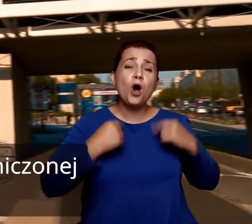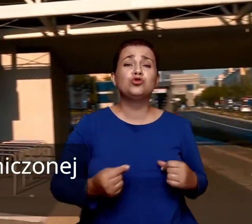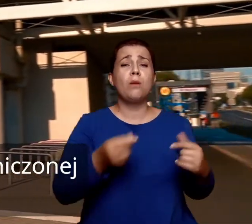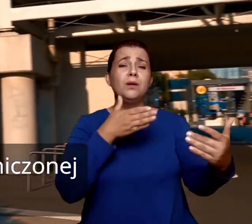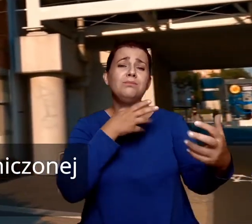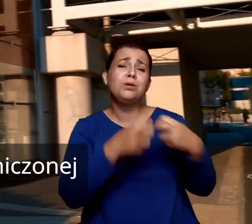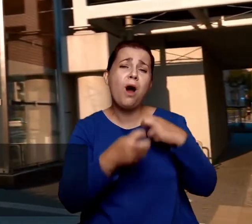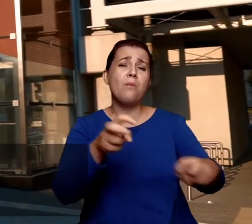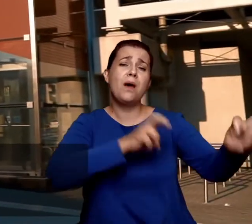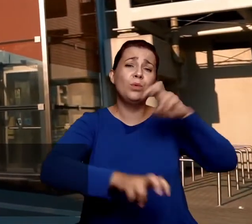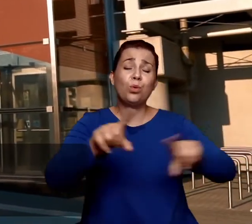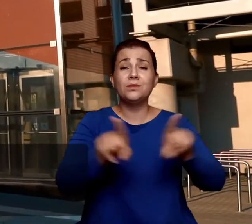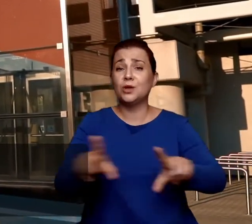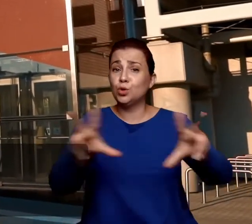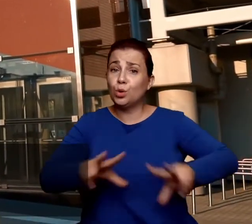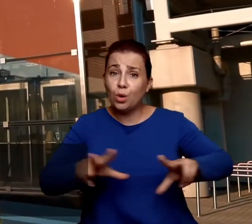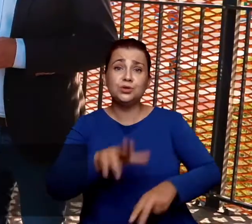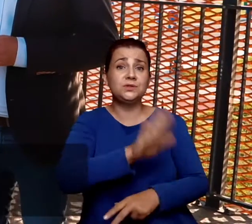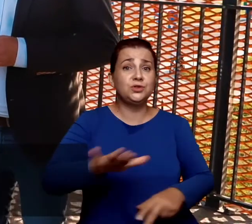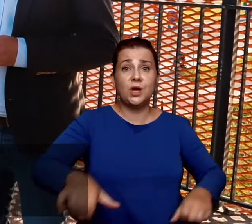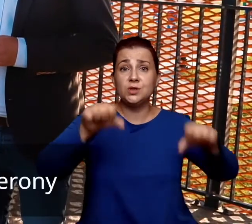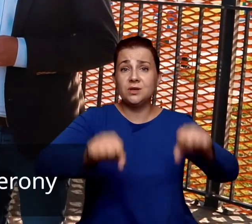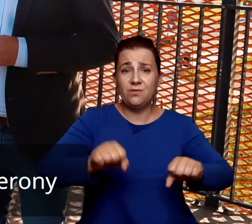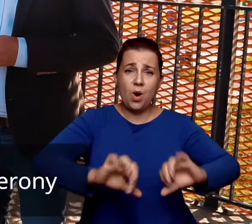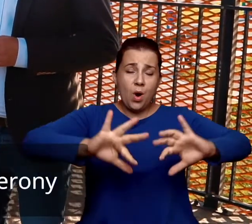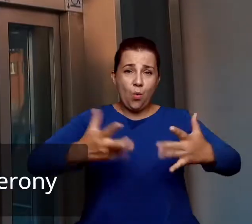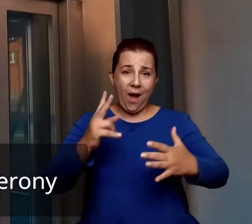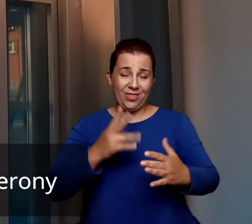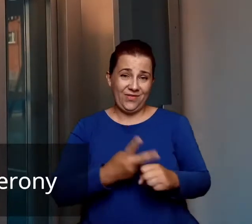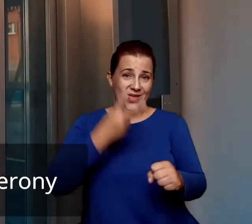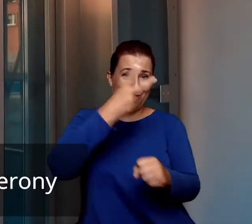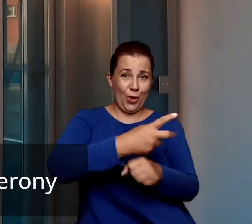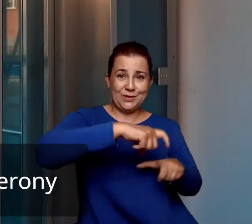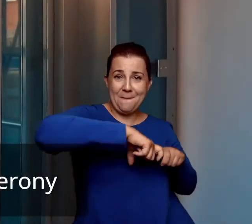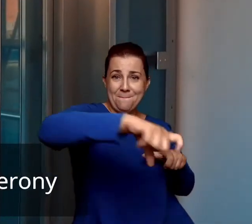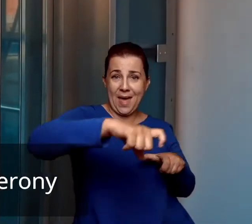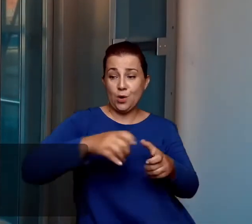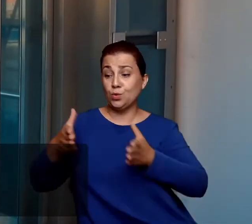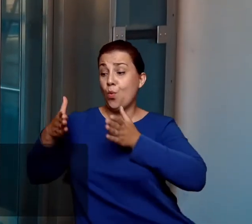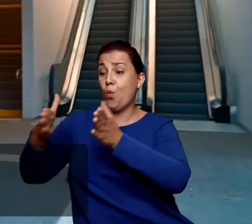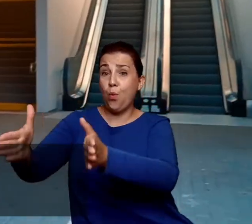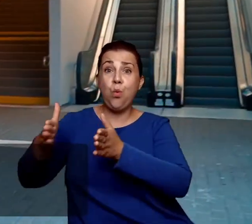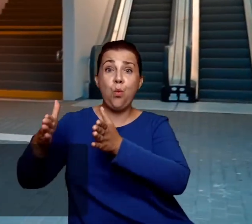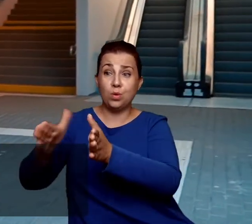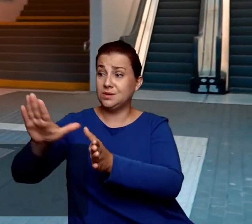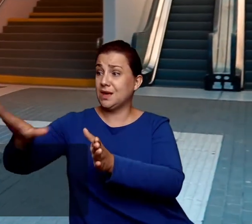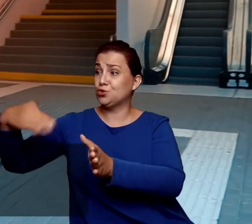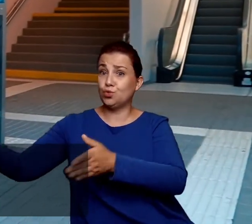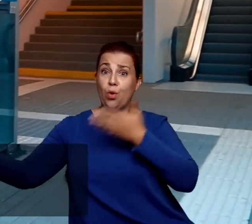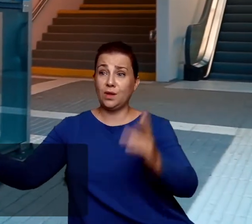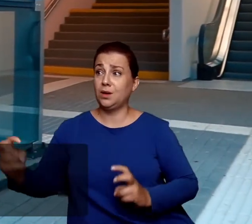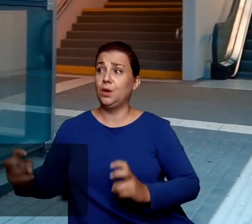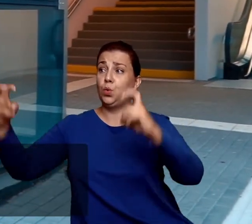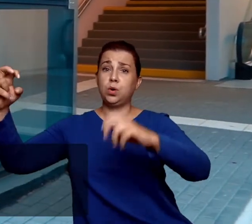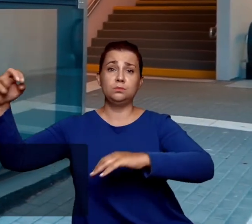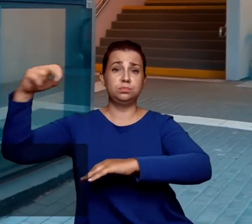również rodzinom z dziećmi, wózkami, do łatwego dostępu bezpośrednio na perony z ciągów komunikacyjnych przy